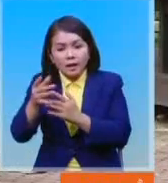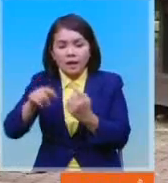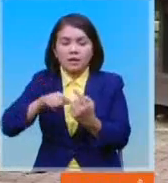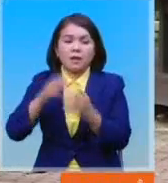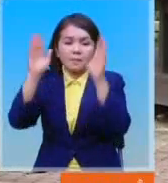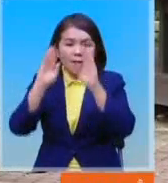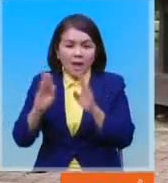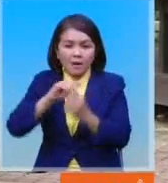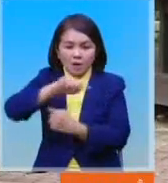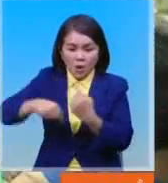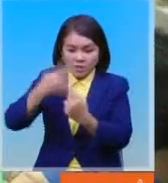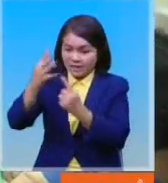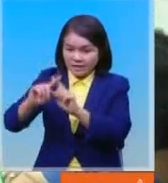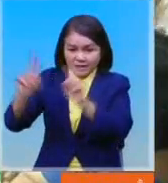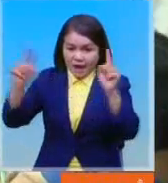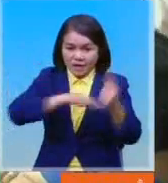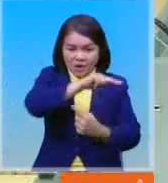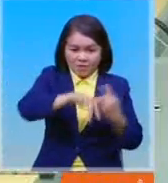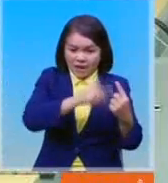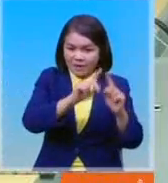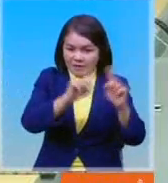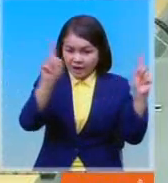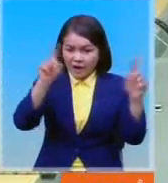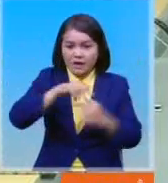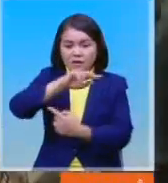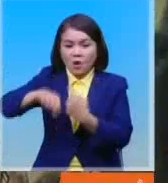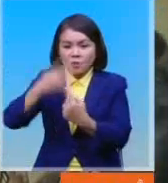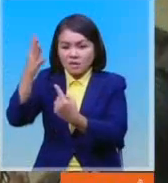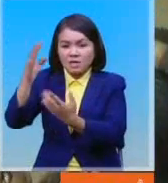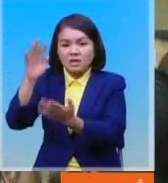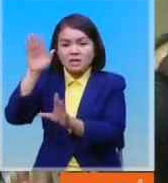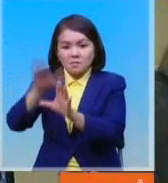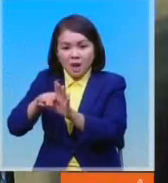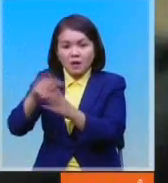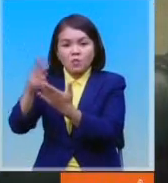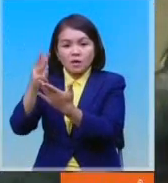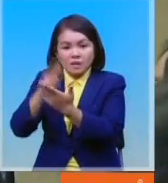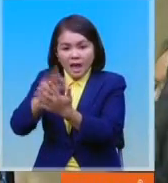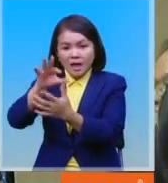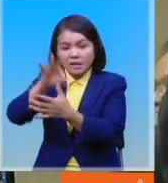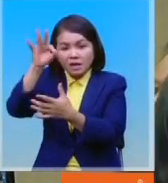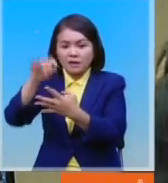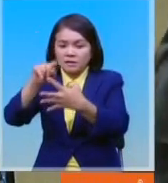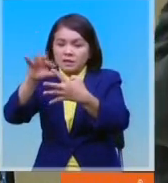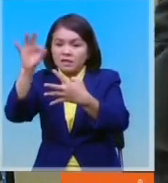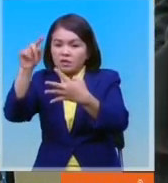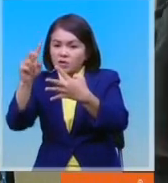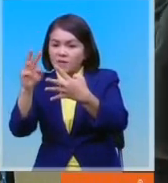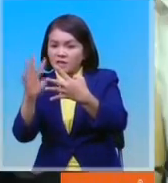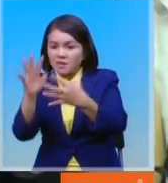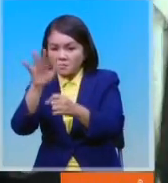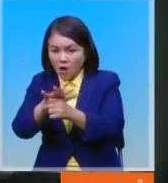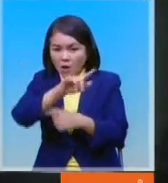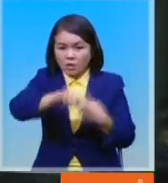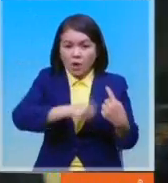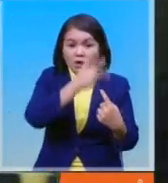รอบ3รอบ4นี้สามารถเลือกสมัครสาขาวิชาได้เพียงแค่4อันดับเท่านั้นขณะที่รอบ3เลือก